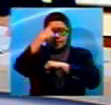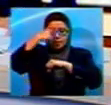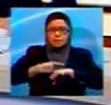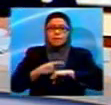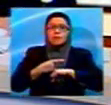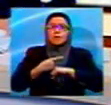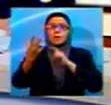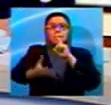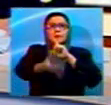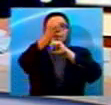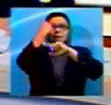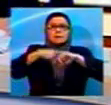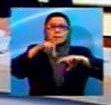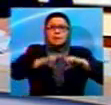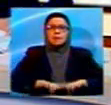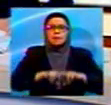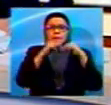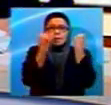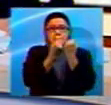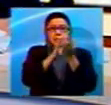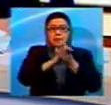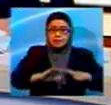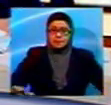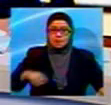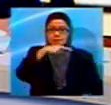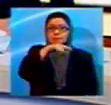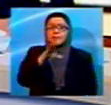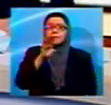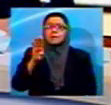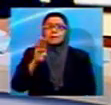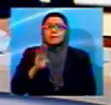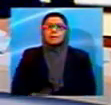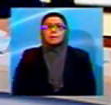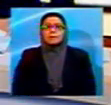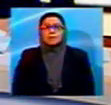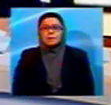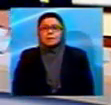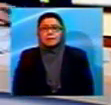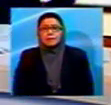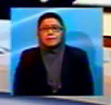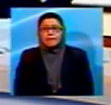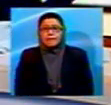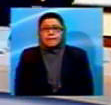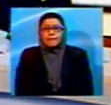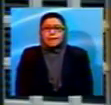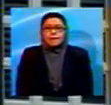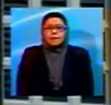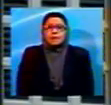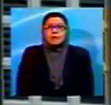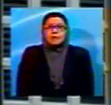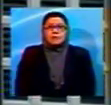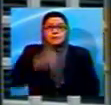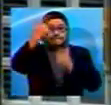kerusi Majlis keselamatan PBB laporannya bersama Wan Lukman Mohamad fisul di New York Amerika Syarikat